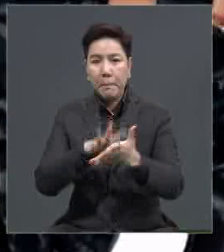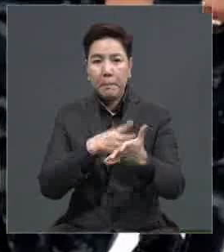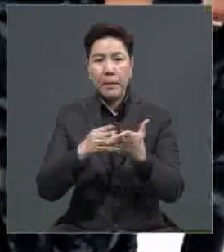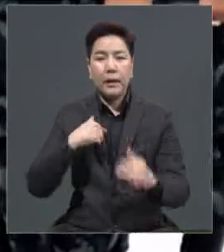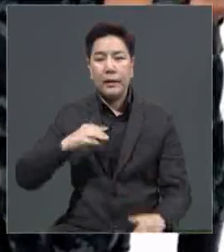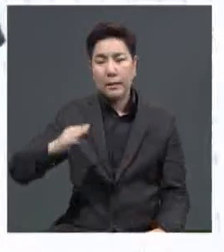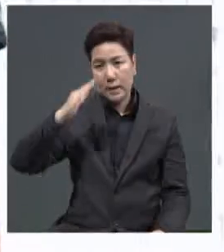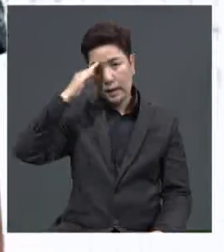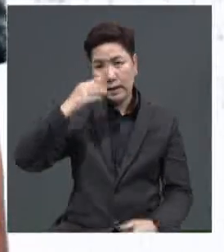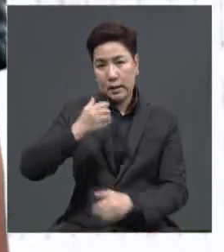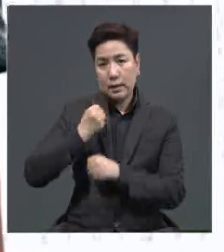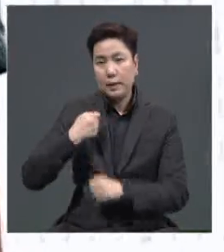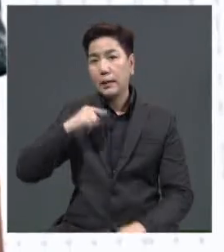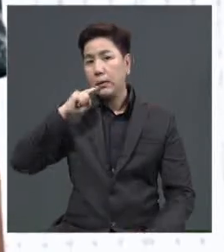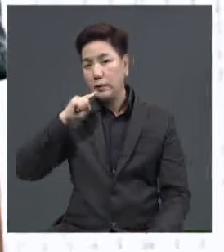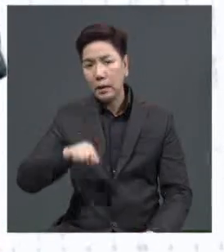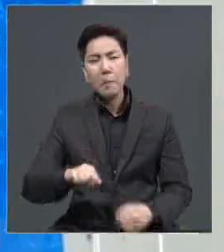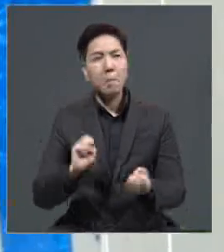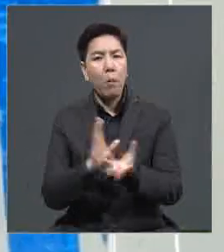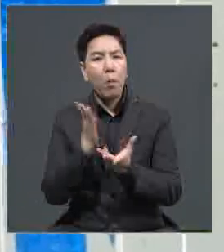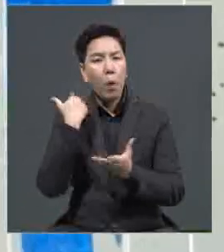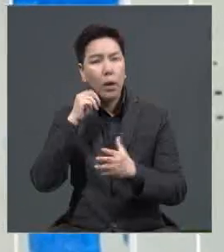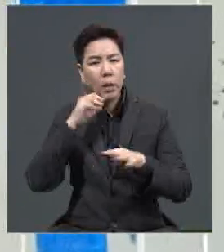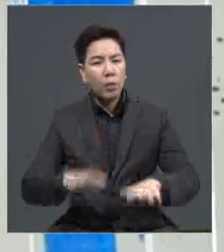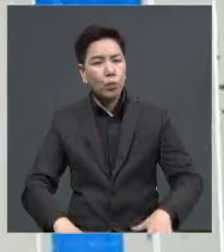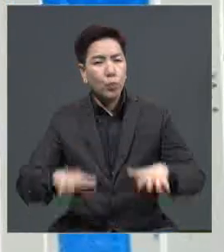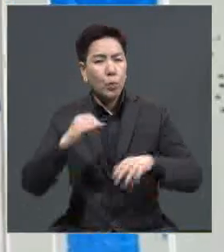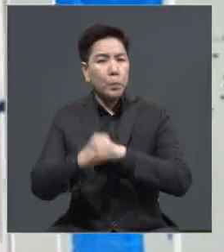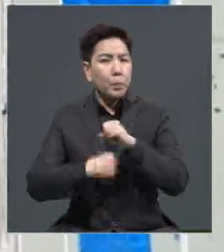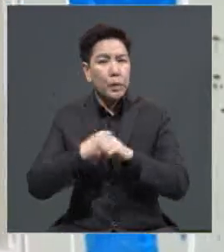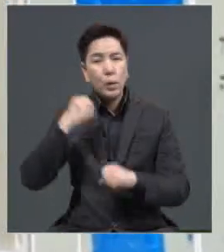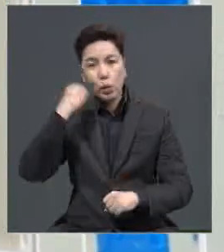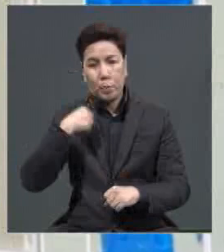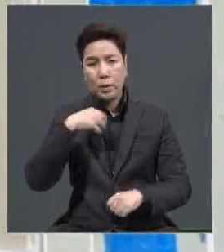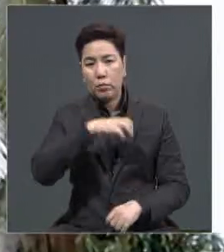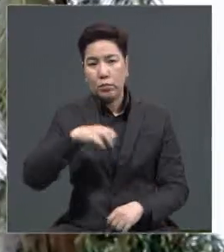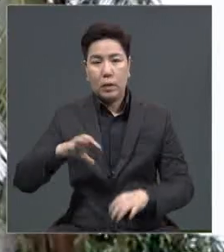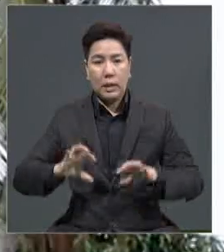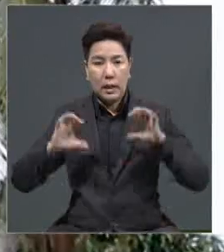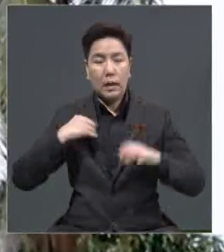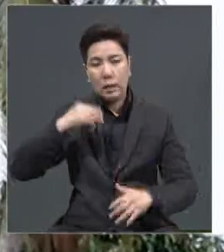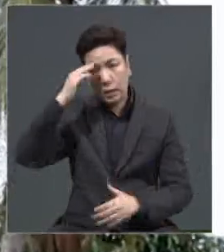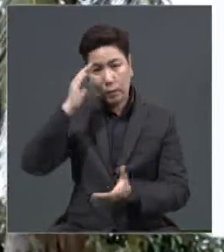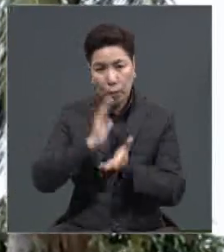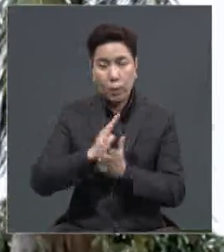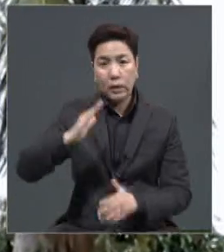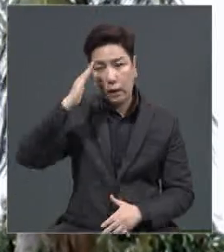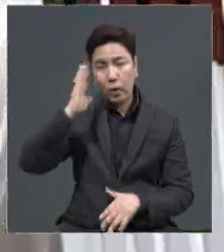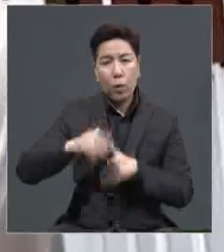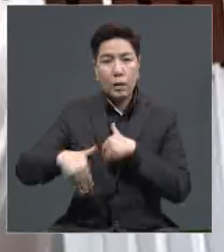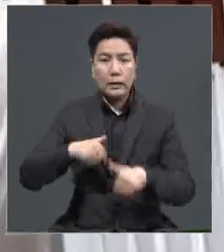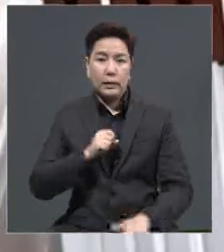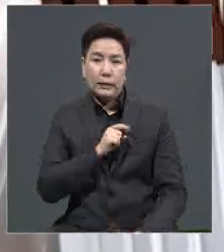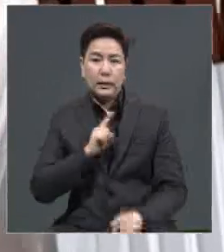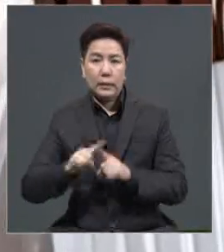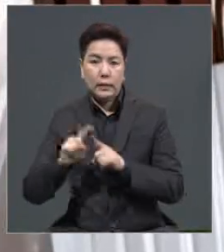ชาการทหารบกหลังได้รับผลกระทบจากน้ำท่วมเป็นประจำทุกปีโดยมีหัวหน้าส่วนราชการทหารตำรวจผู้นำท้องถิ่นผู้นำศาสน